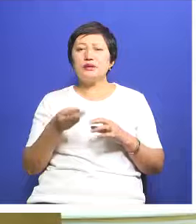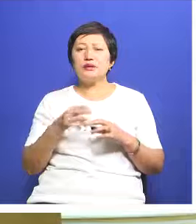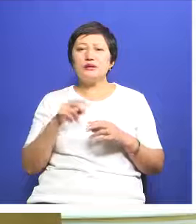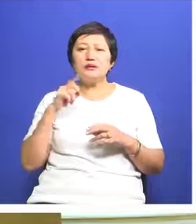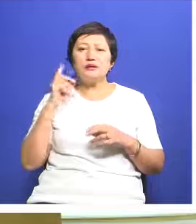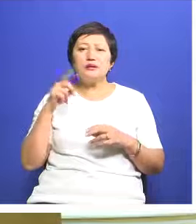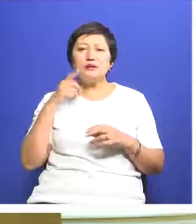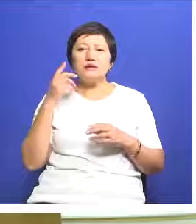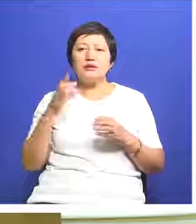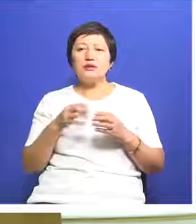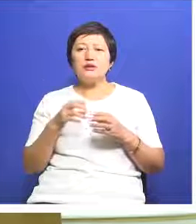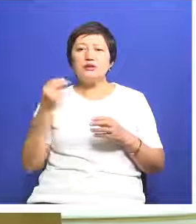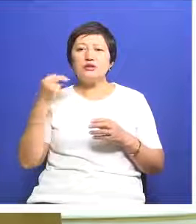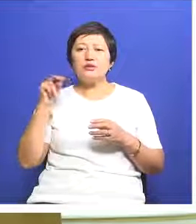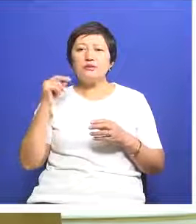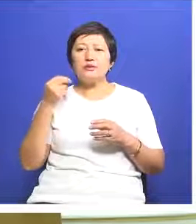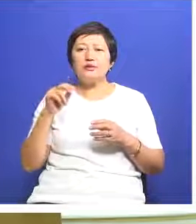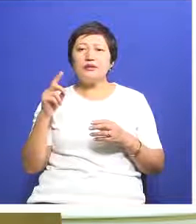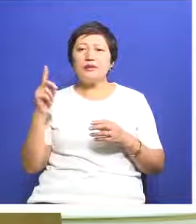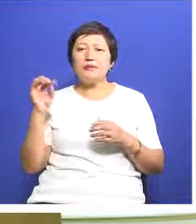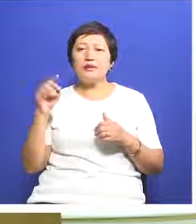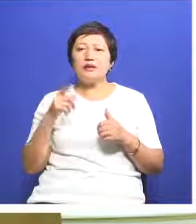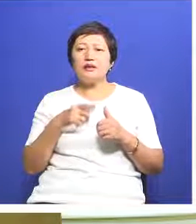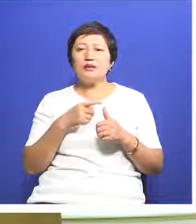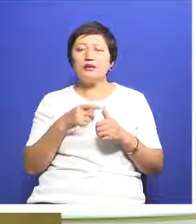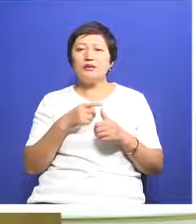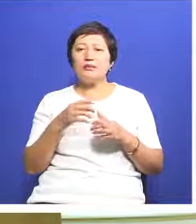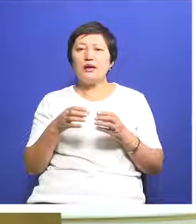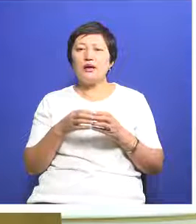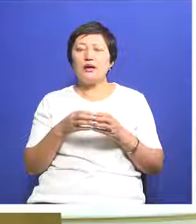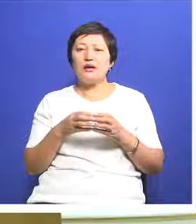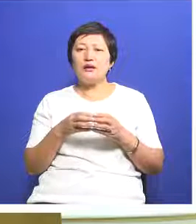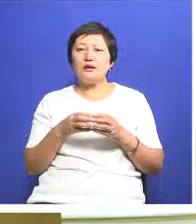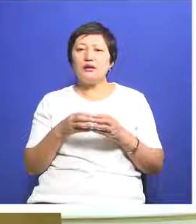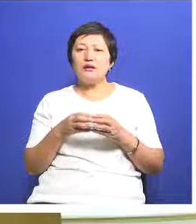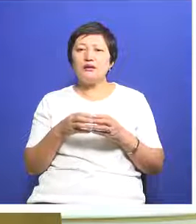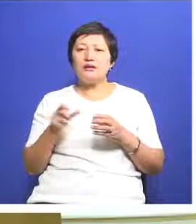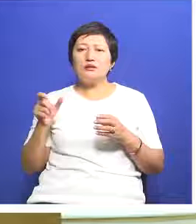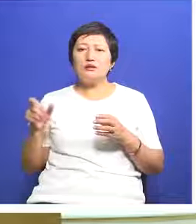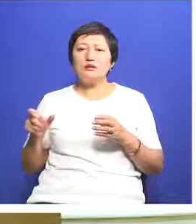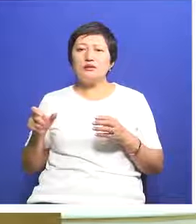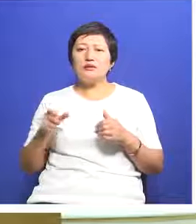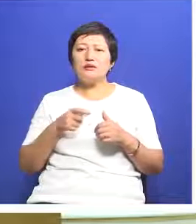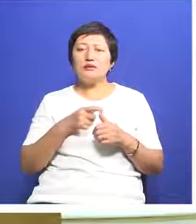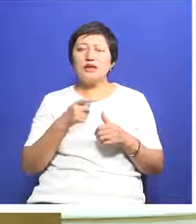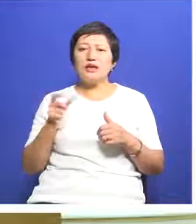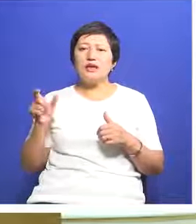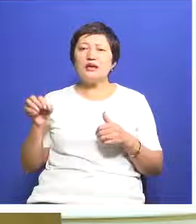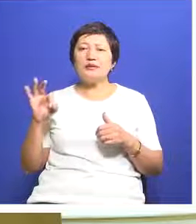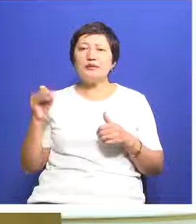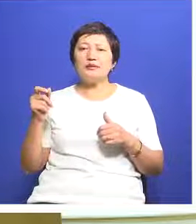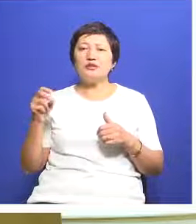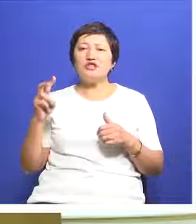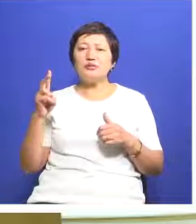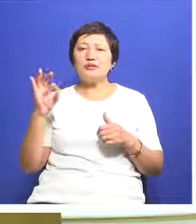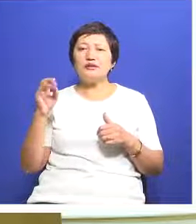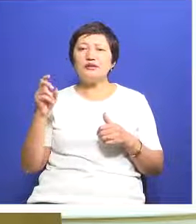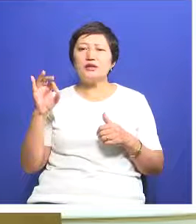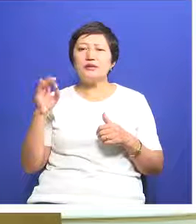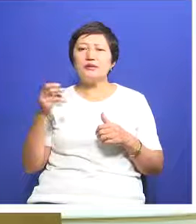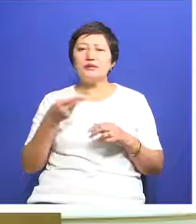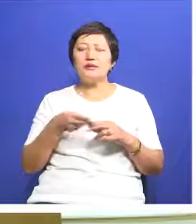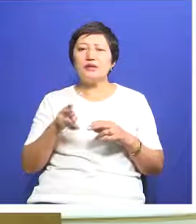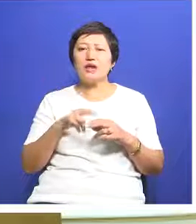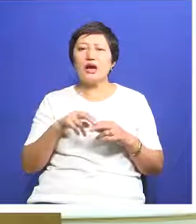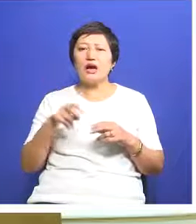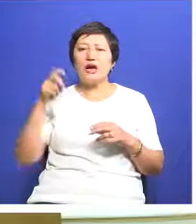барыс турнирінің чемпионы бердал демеу деген жігітіміз гремплин күресінің чемпионы сайлаубек рамазан